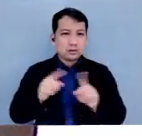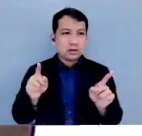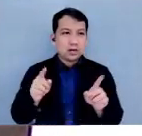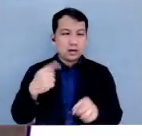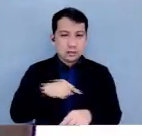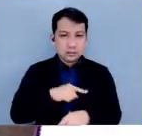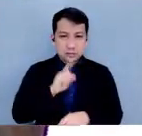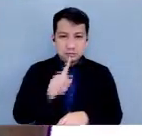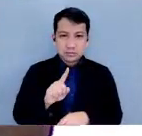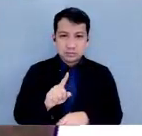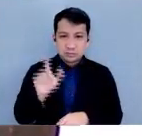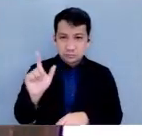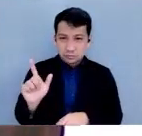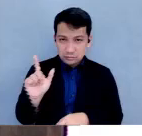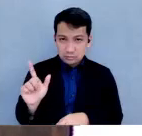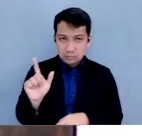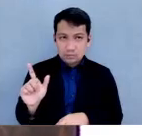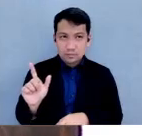tagpahinti nga bugas.